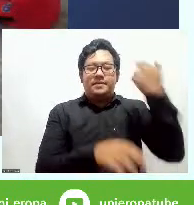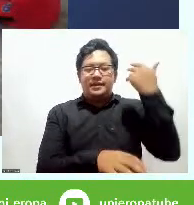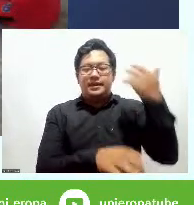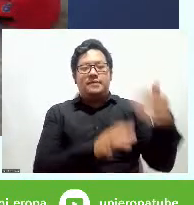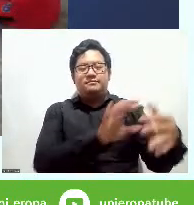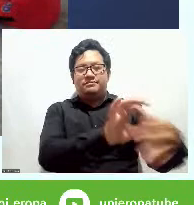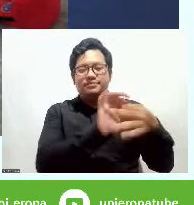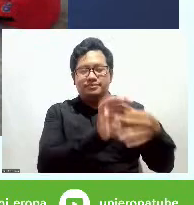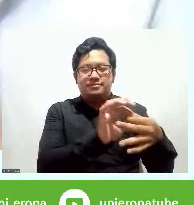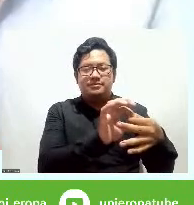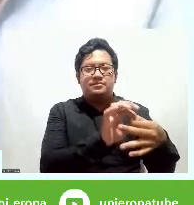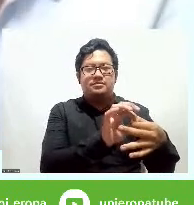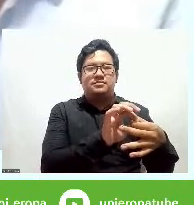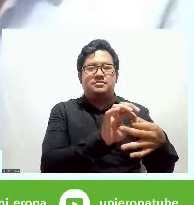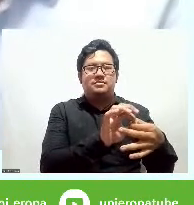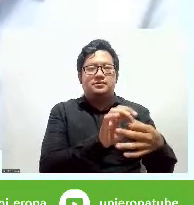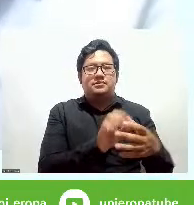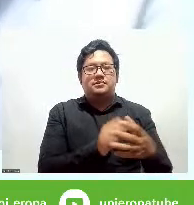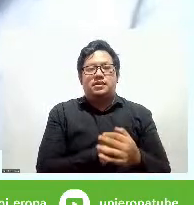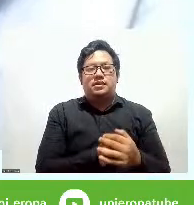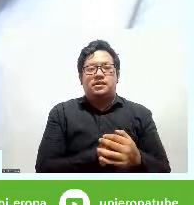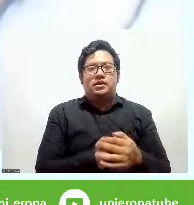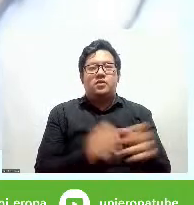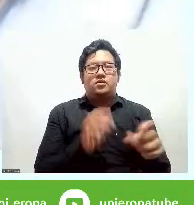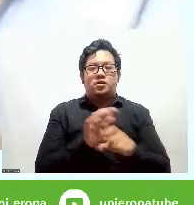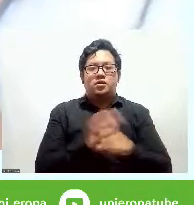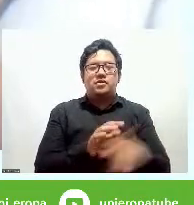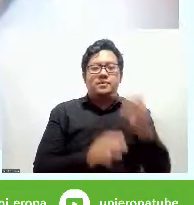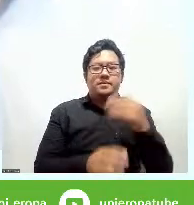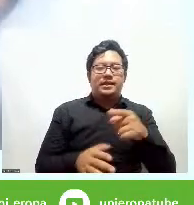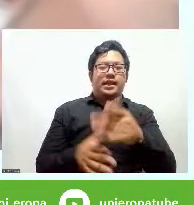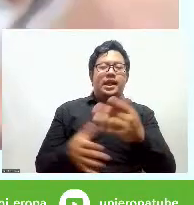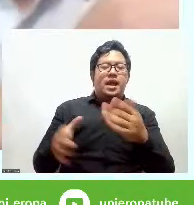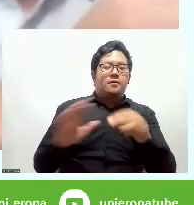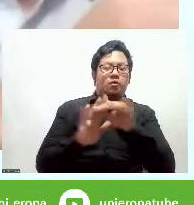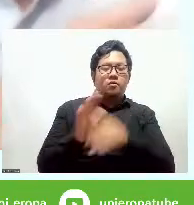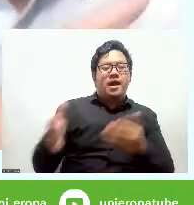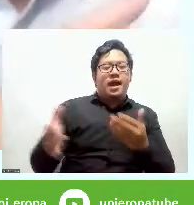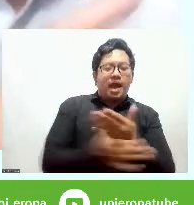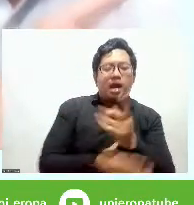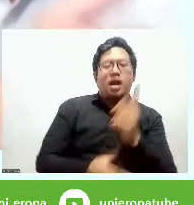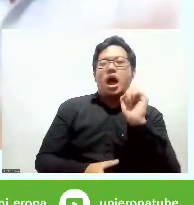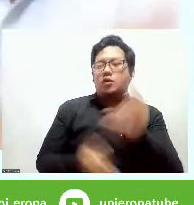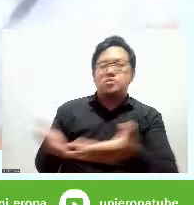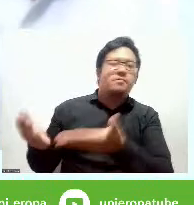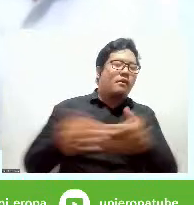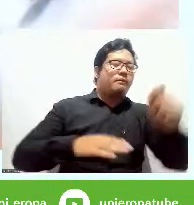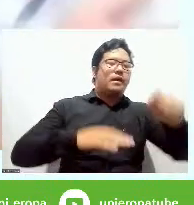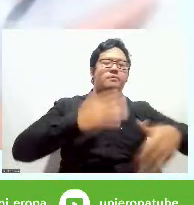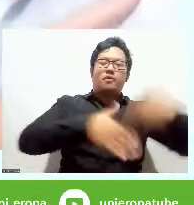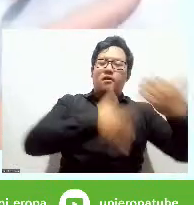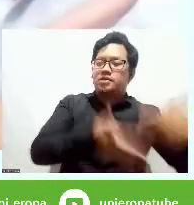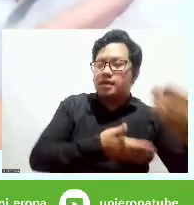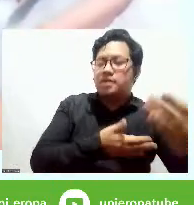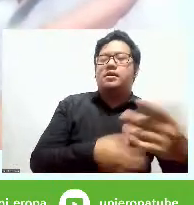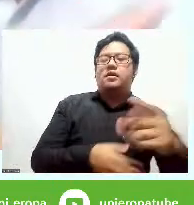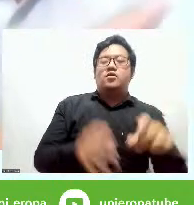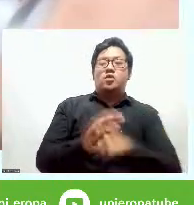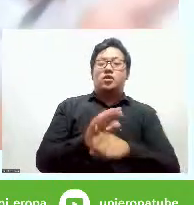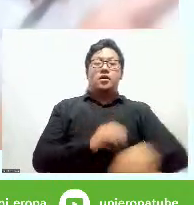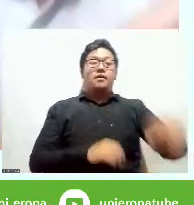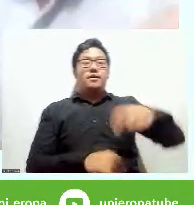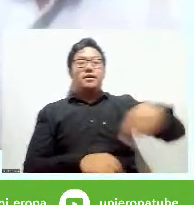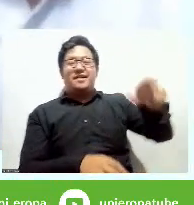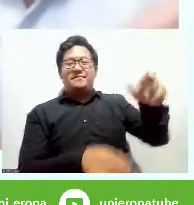disinsentif jadi yang namanya pelanggaran-pelanggaran itu besi diproses misalnya gitu kemudian mereka yang sudah baik itu bisa